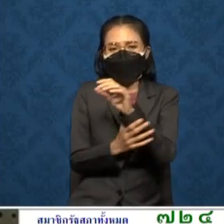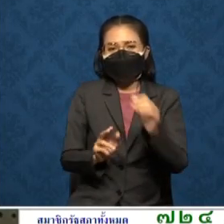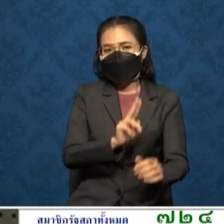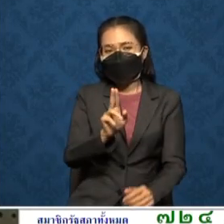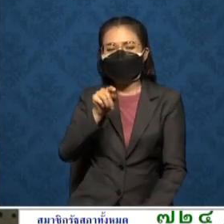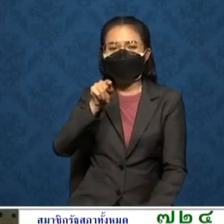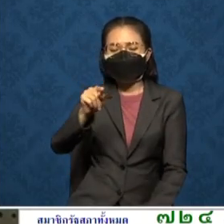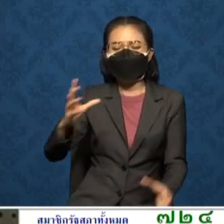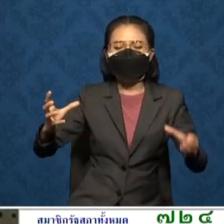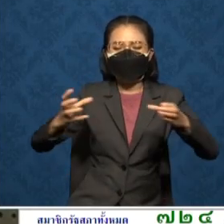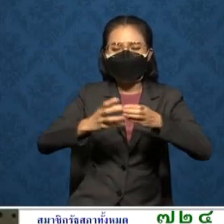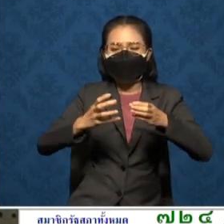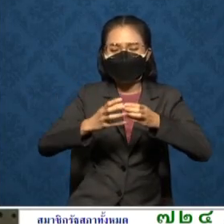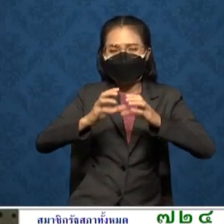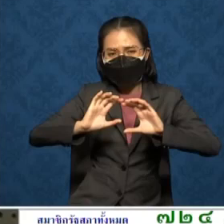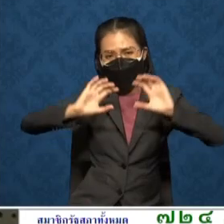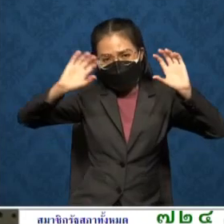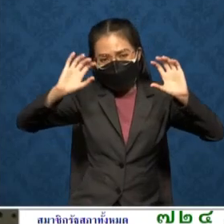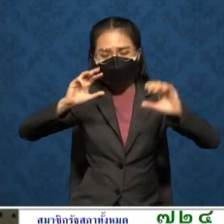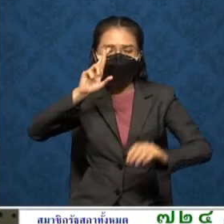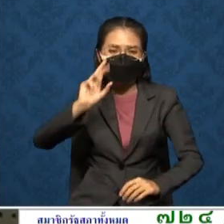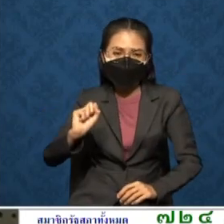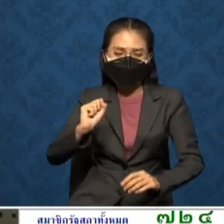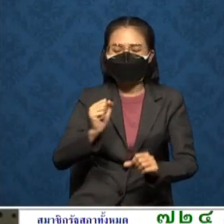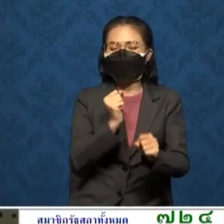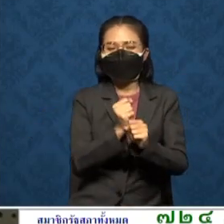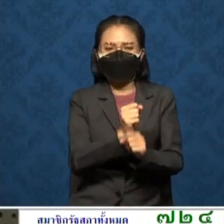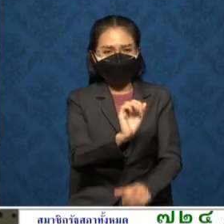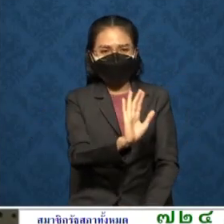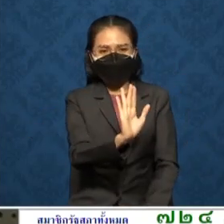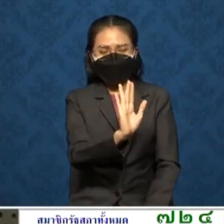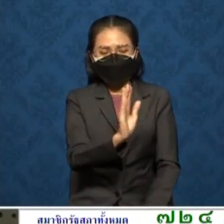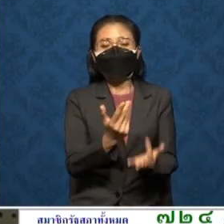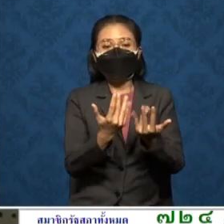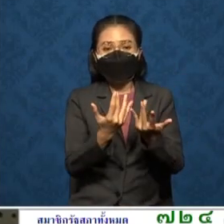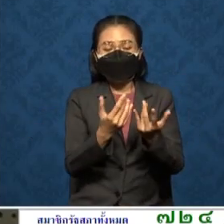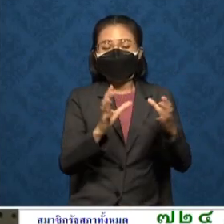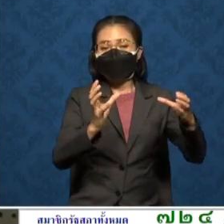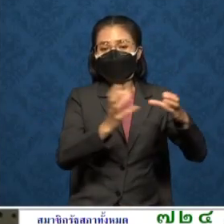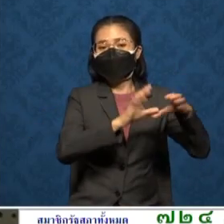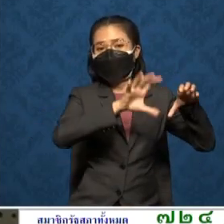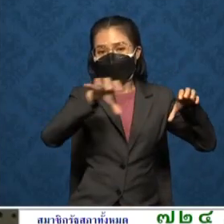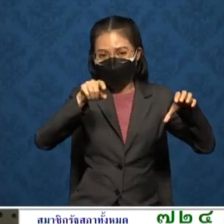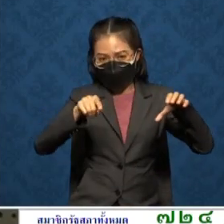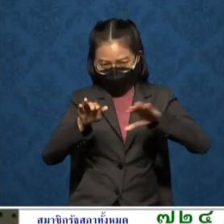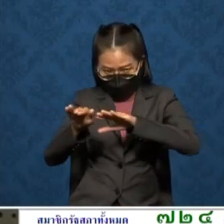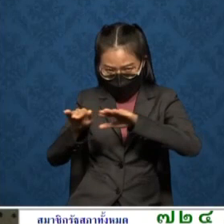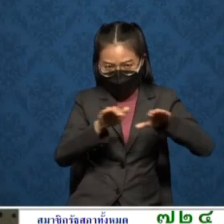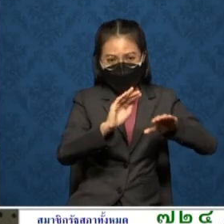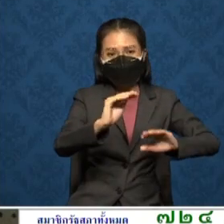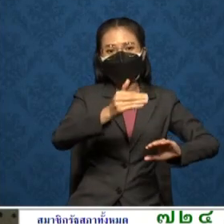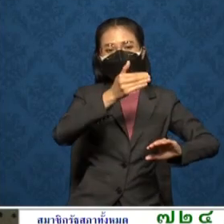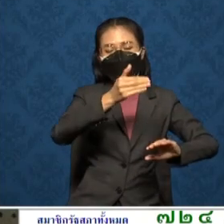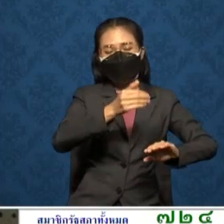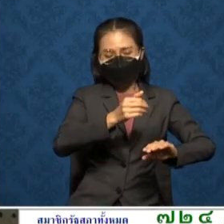งานเหล่านั้นจนกว่าจะมีความพร้อมจึงจะออกเป็นพระราชกฤษฎีกา